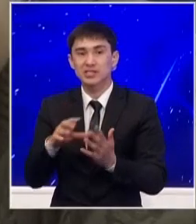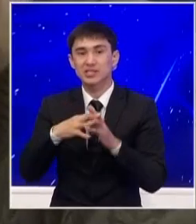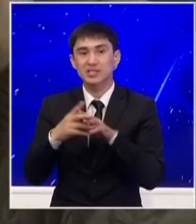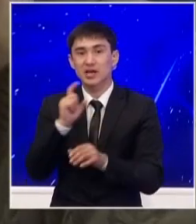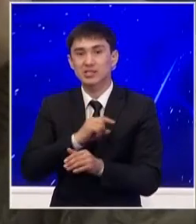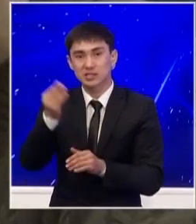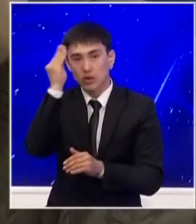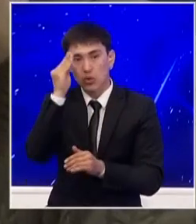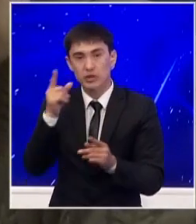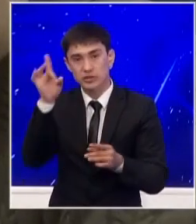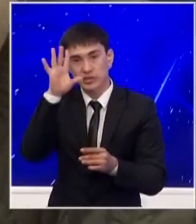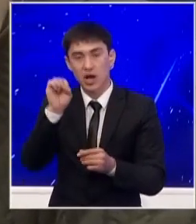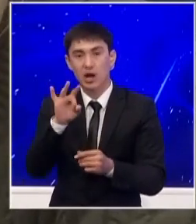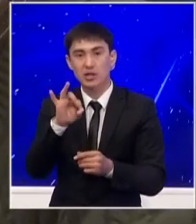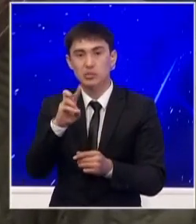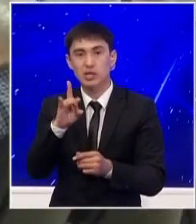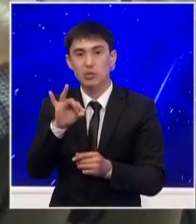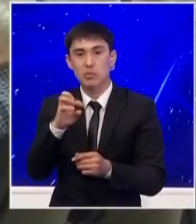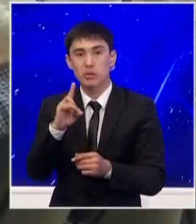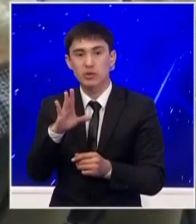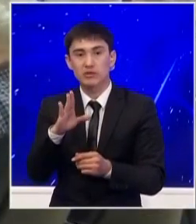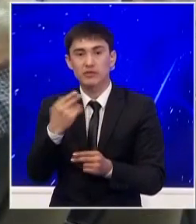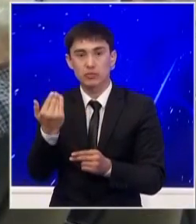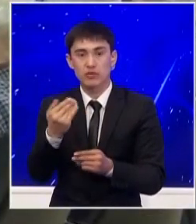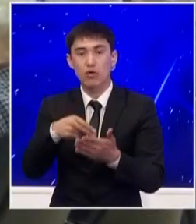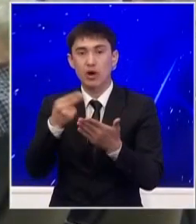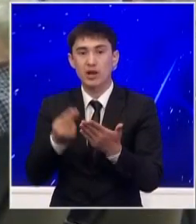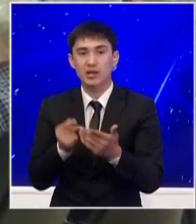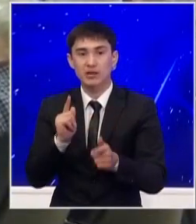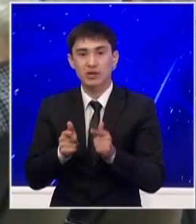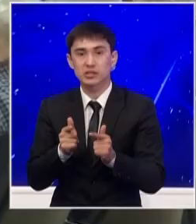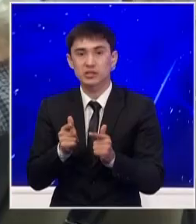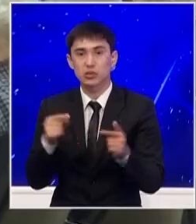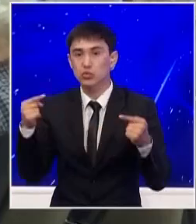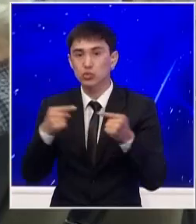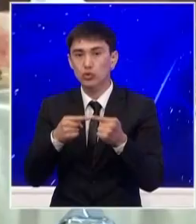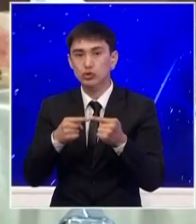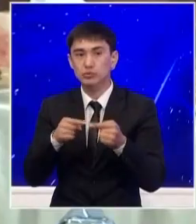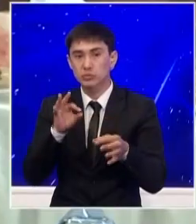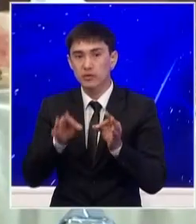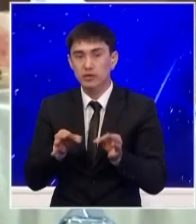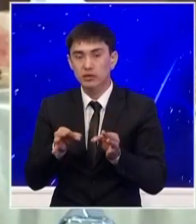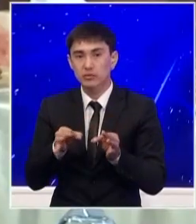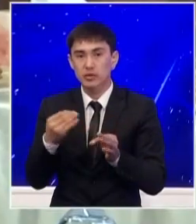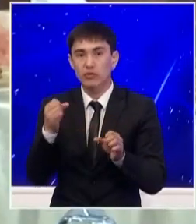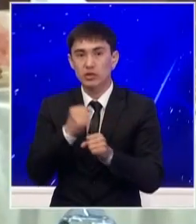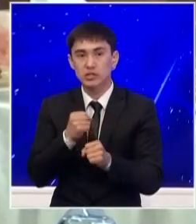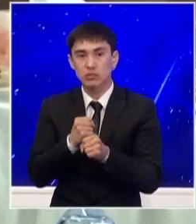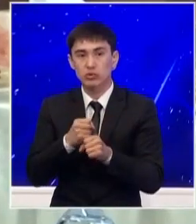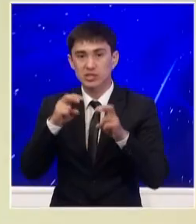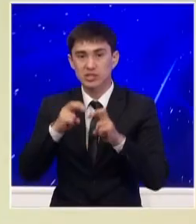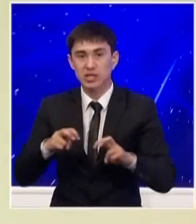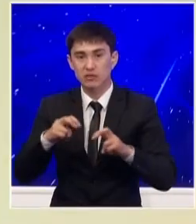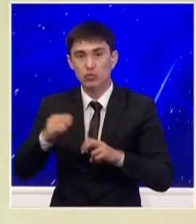сельскохозяйственных наук и известный академик Сайлыбай Бекбулат, именно его календарь является наиболее точным и справедливым. Его разработке и